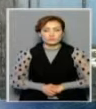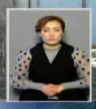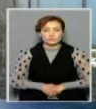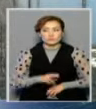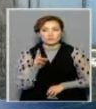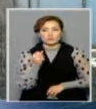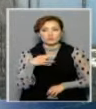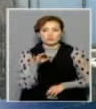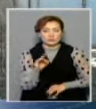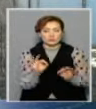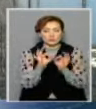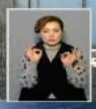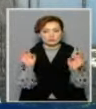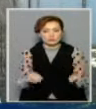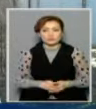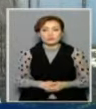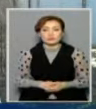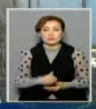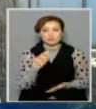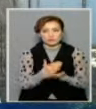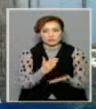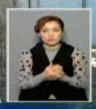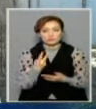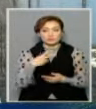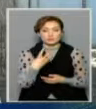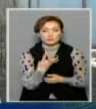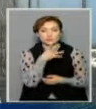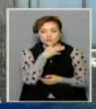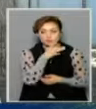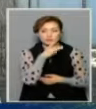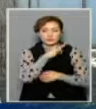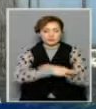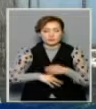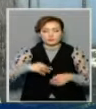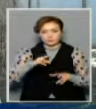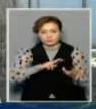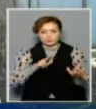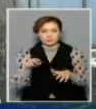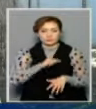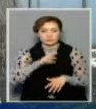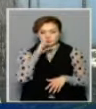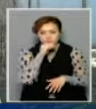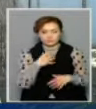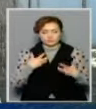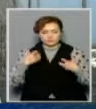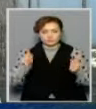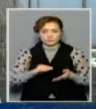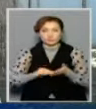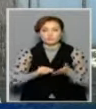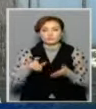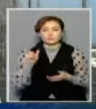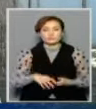Кадыр Жусуп отличается огромным трудолюбием. Если в сутках 24 часа, то 11-12 часов из них он уделяет